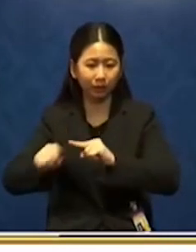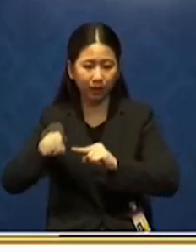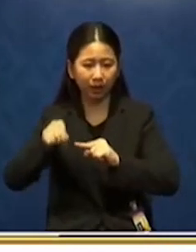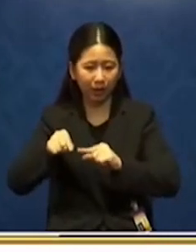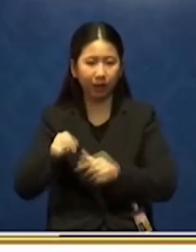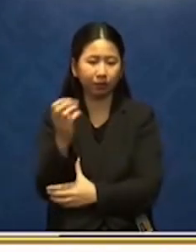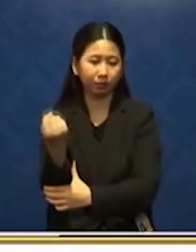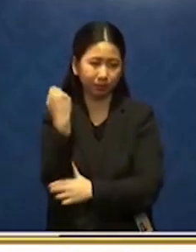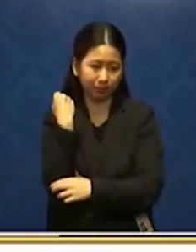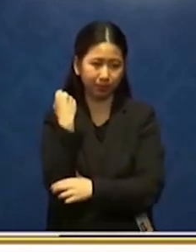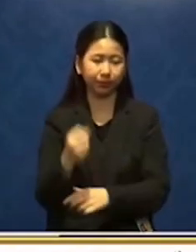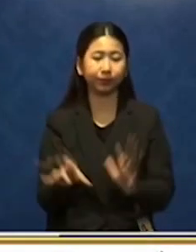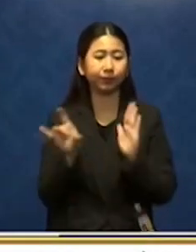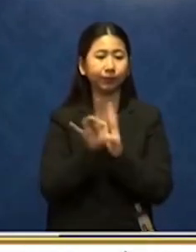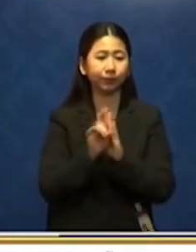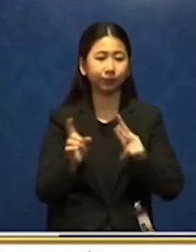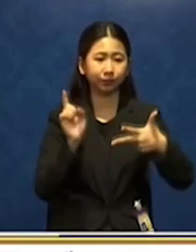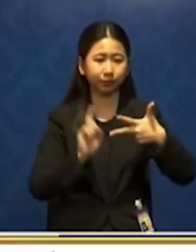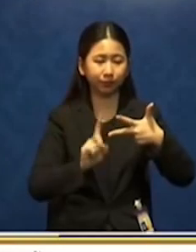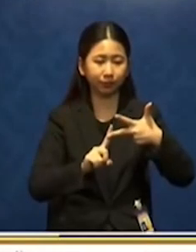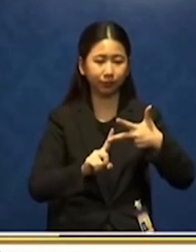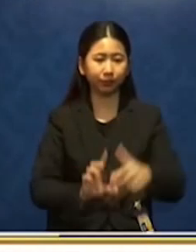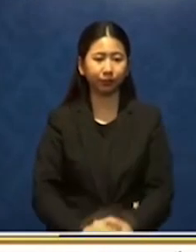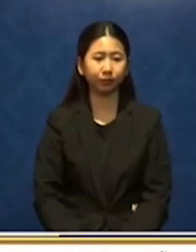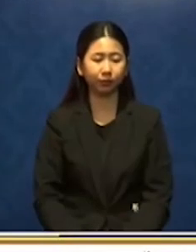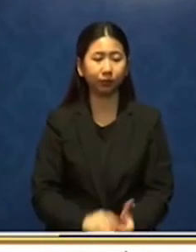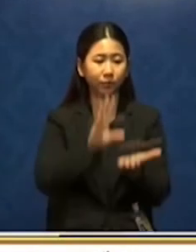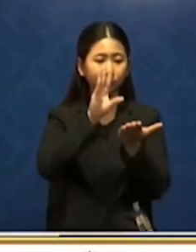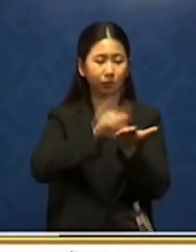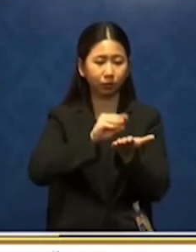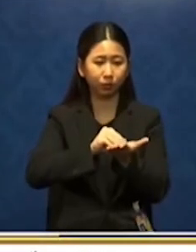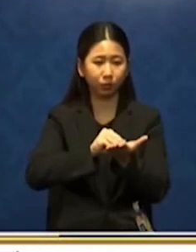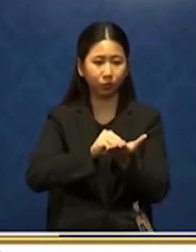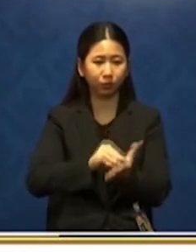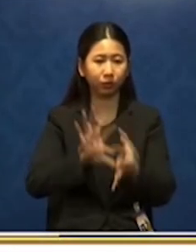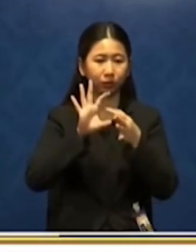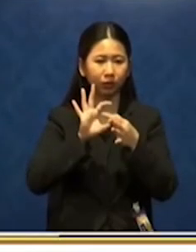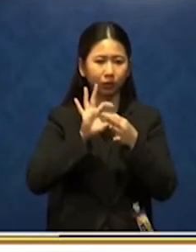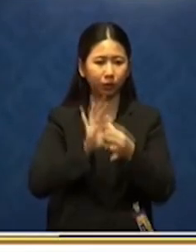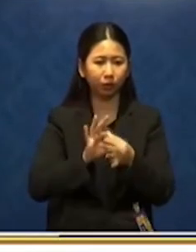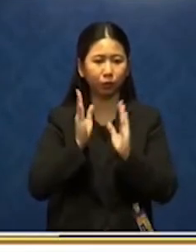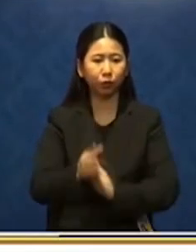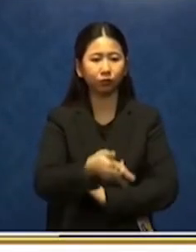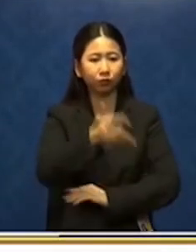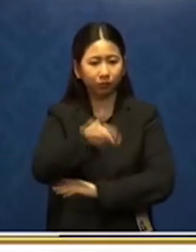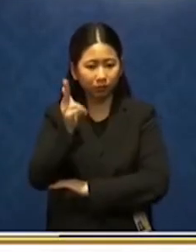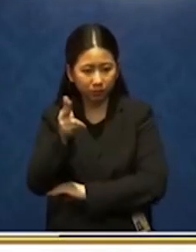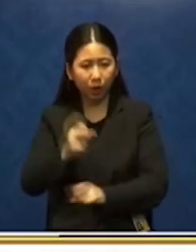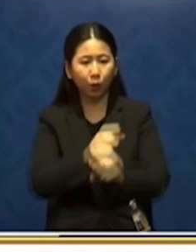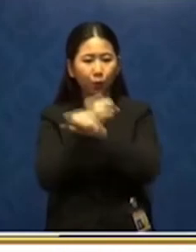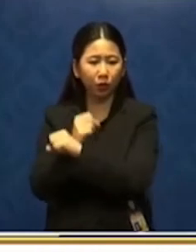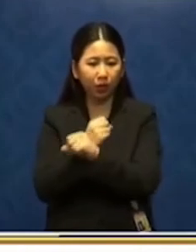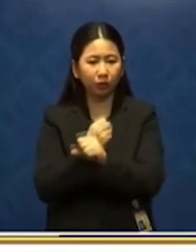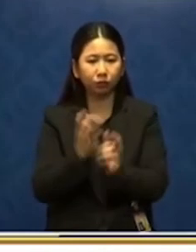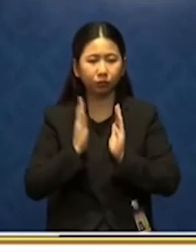ข้อสอบสุดท้ายครับท่านประธานข้อเสียที่ 3เกี่ยวกับเรื่องของข้อมูลเกี่ยวกับผู้ก่อเหตุและการป้องกันพฤติกรรมการเลียนแบบท่าน